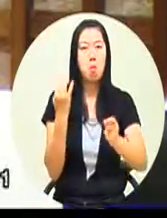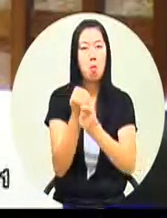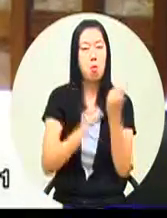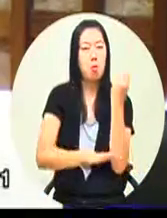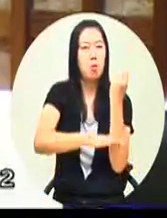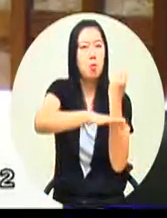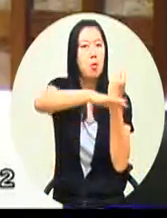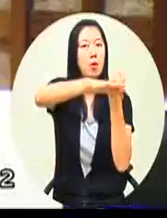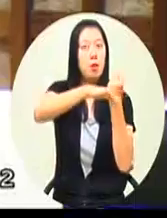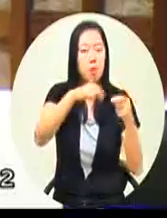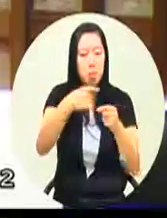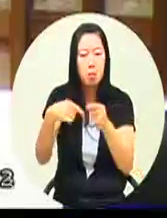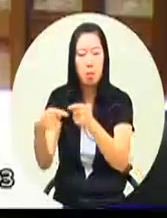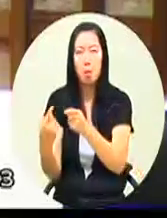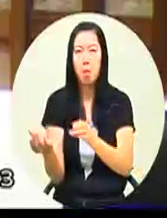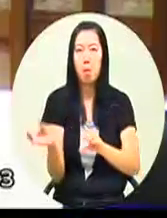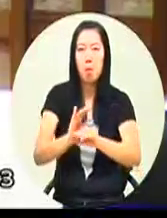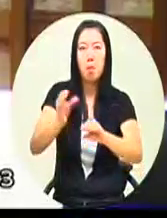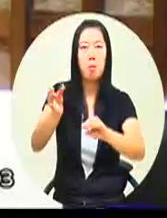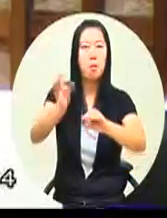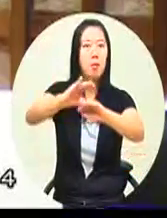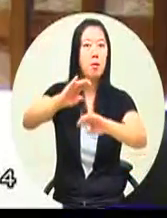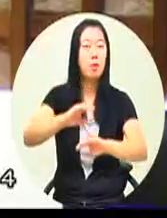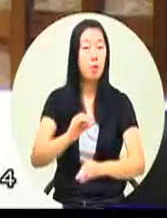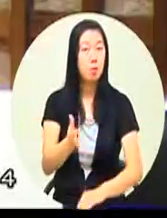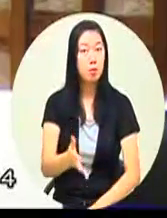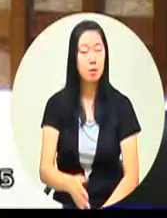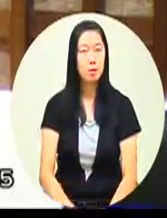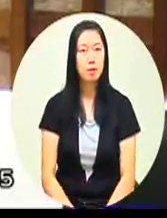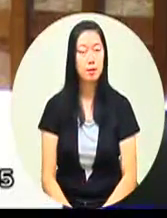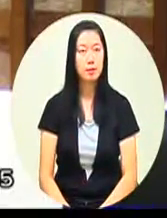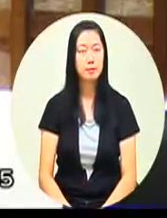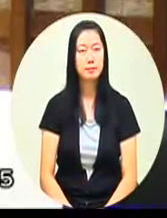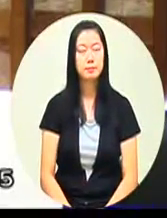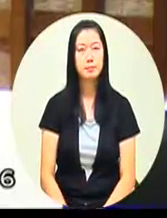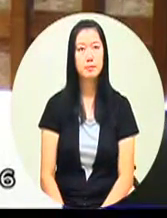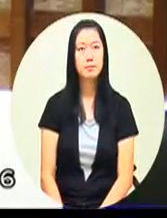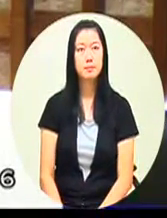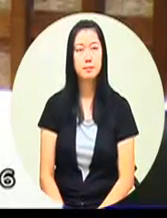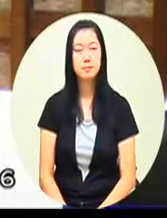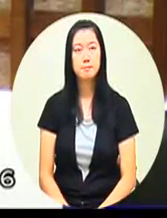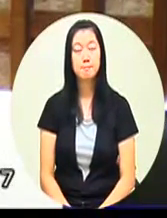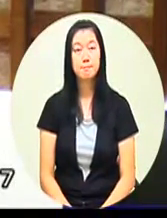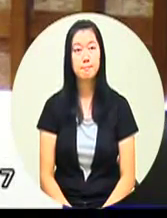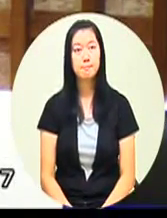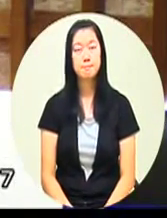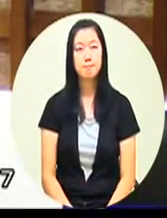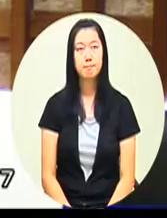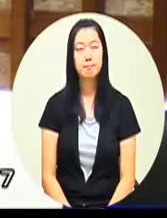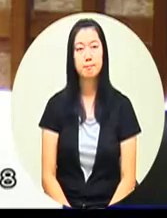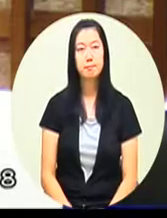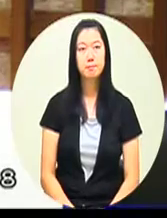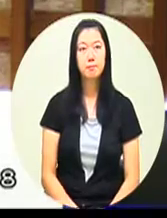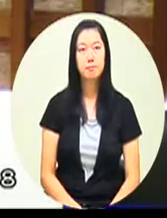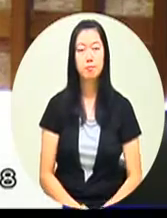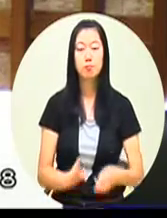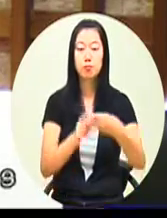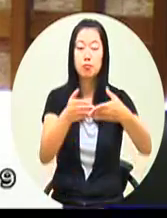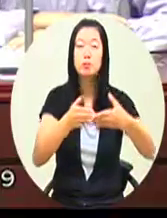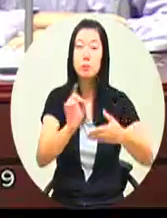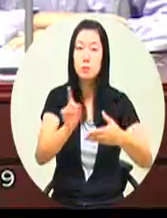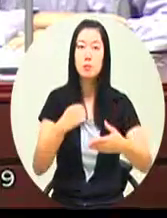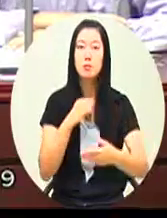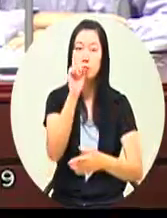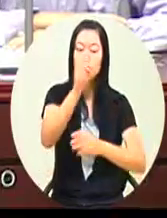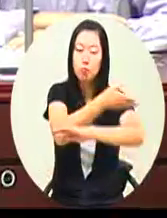一年比一年搁较严重。你敢知影原因？应该，你。 主要是咱的一个河